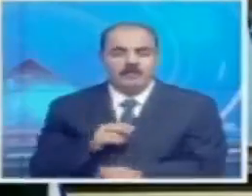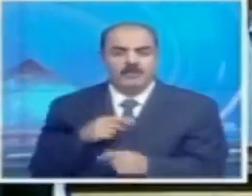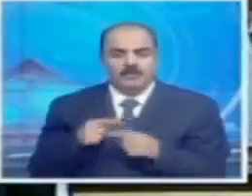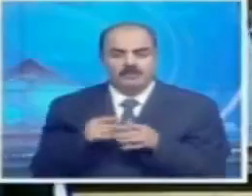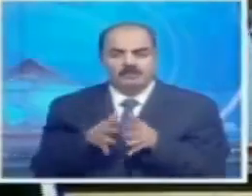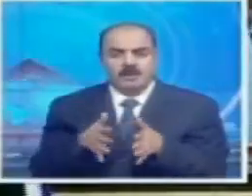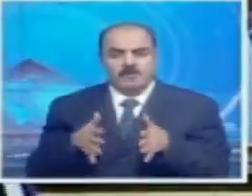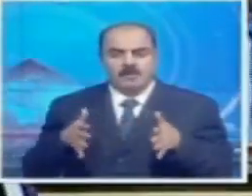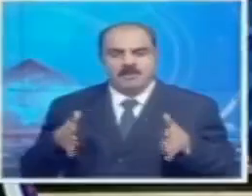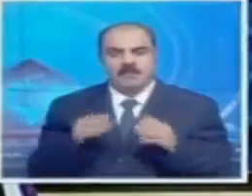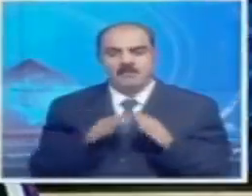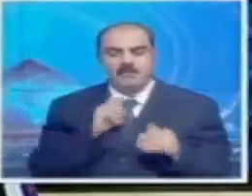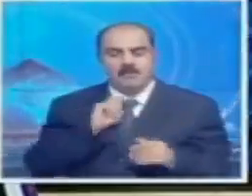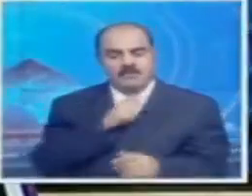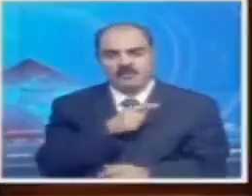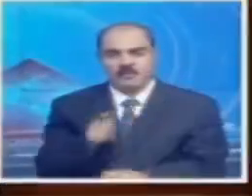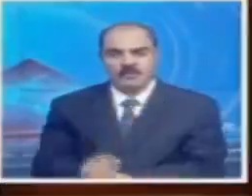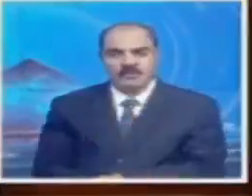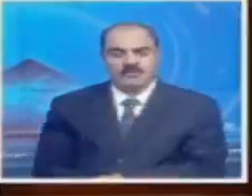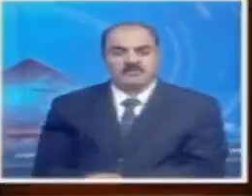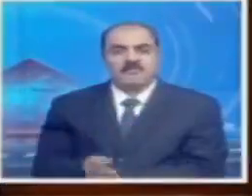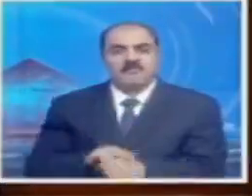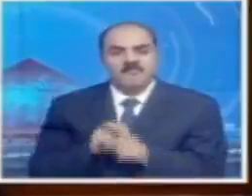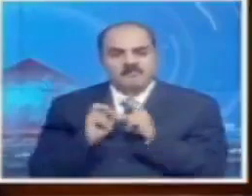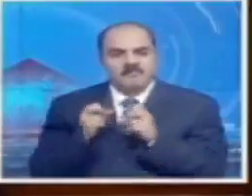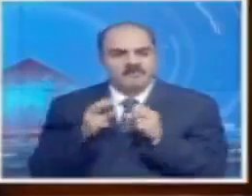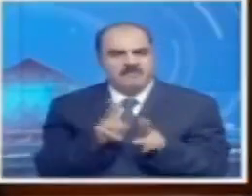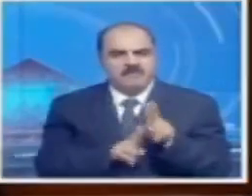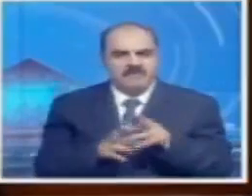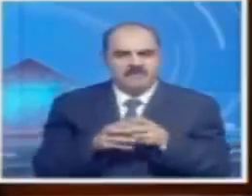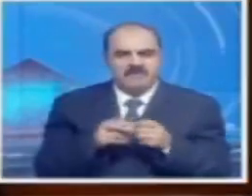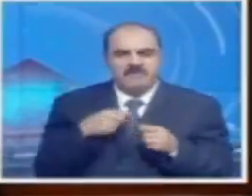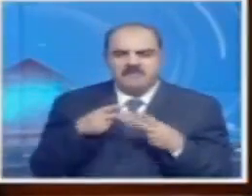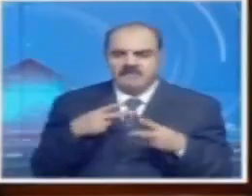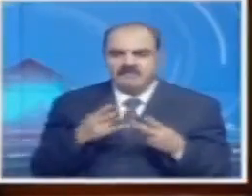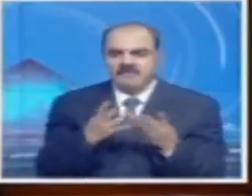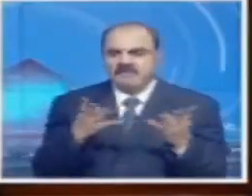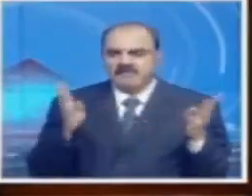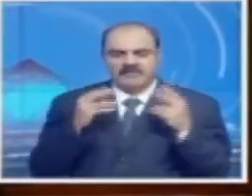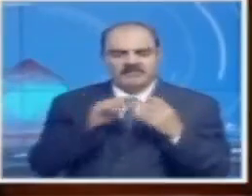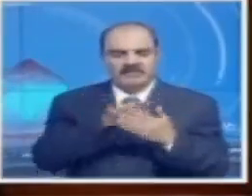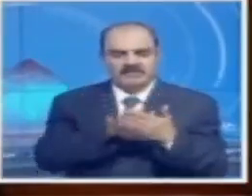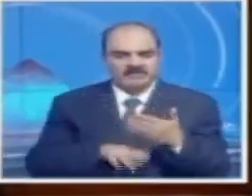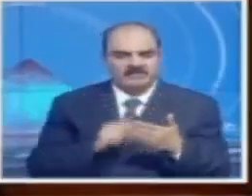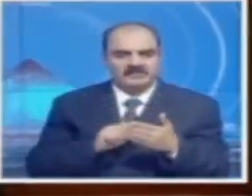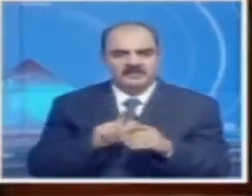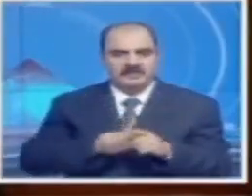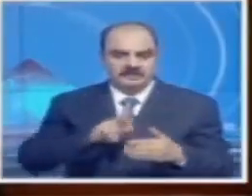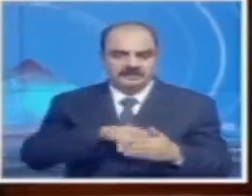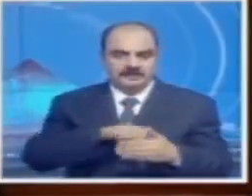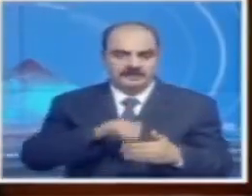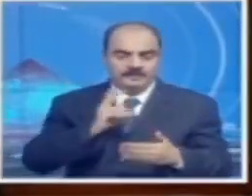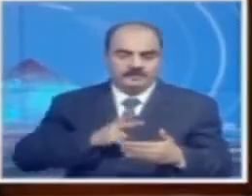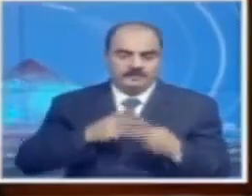التوسع لتطبيقه في باقي المحافظات. وبعد انتهاء المناقشات وافق المجلس على ما جاء بتقرير لجنة الخطة والموازنة